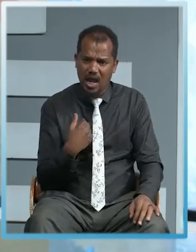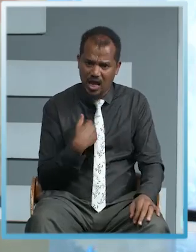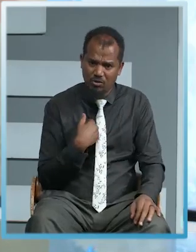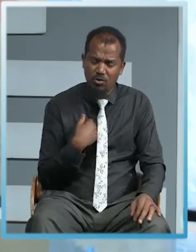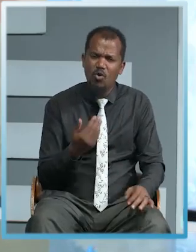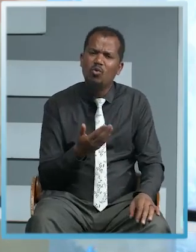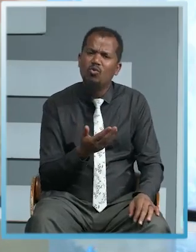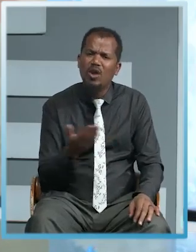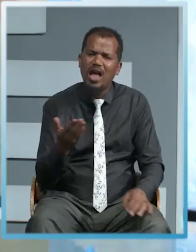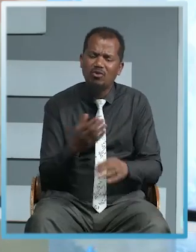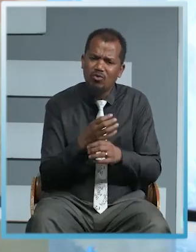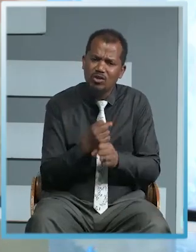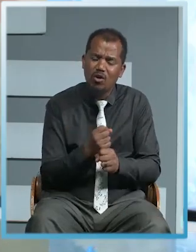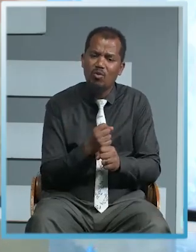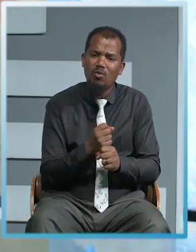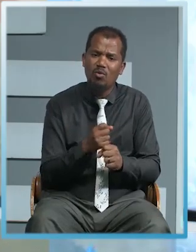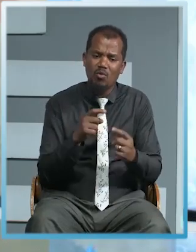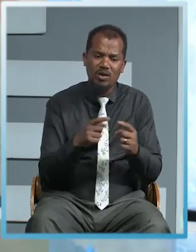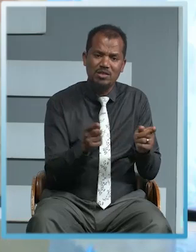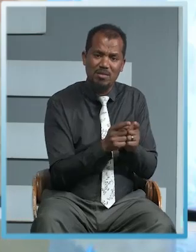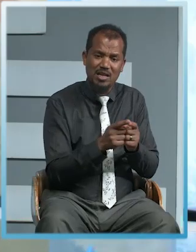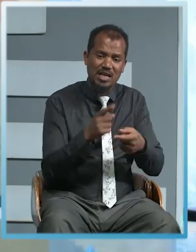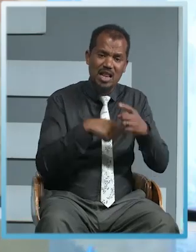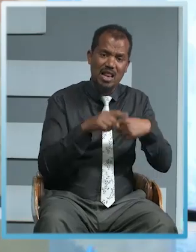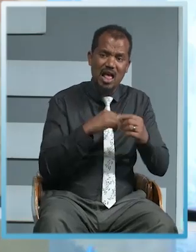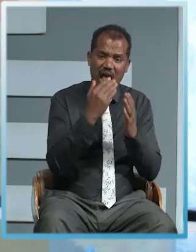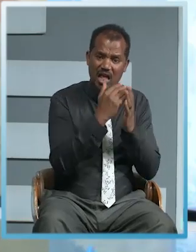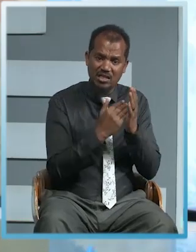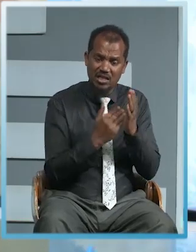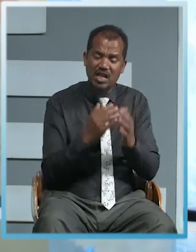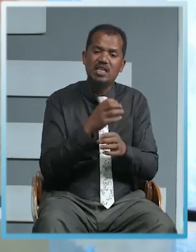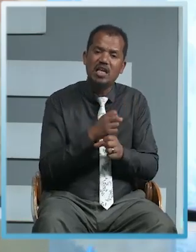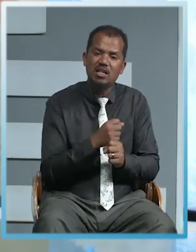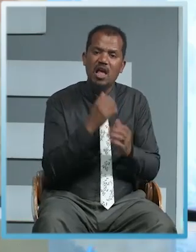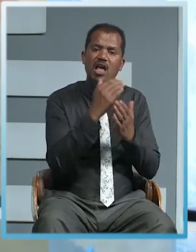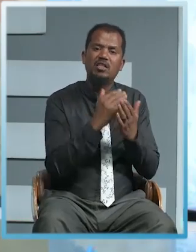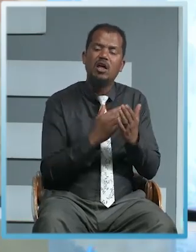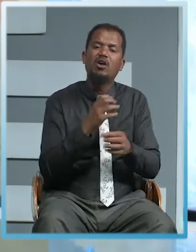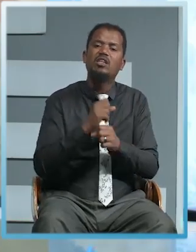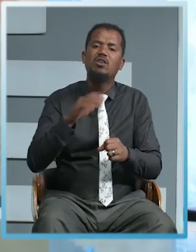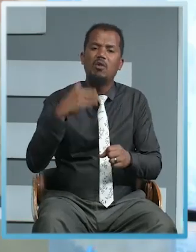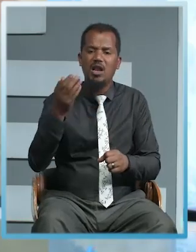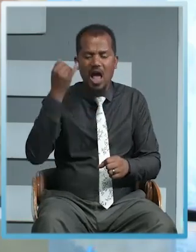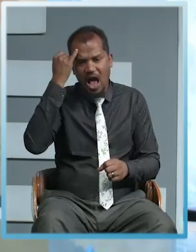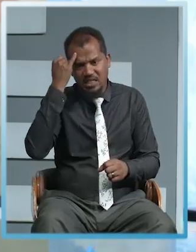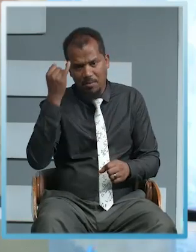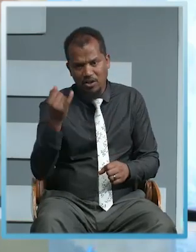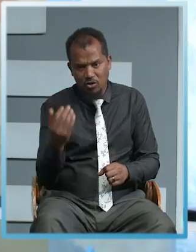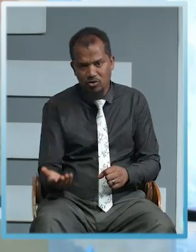ያላቸው ጉዳያቸውን ይዘው ወደዚህ መድረክ ለመምጣት አጀንዳው እንዲያዝ አጀንዳው ከተያዘ በኋላ